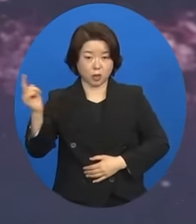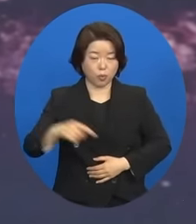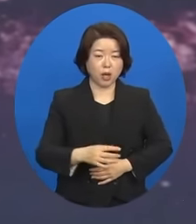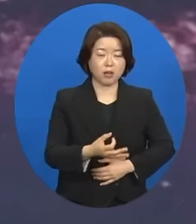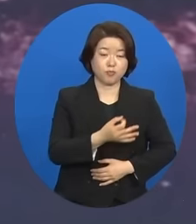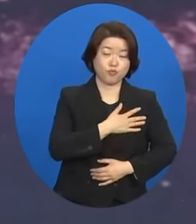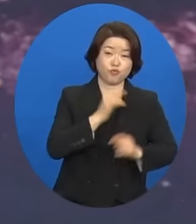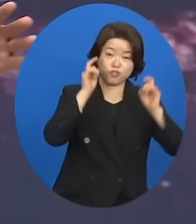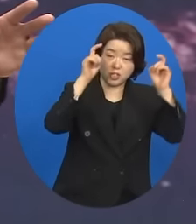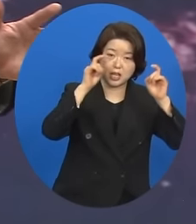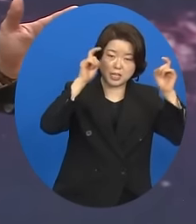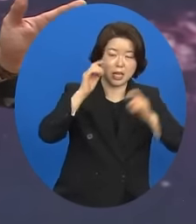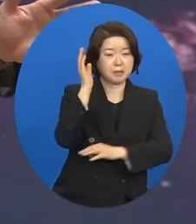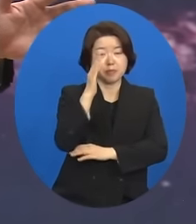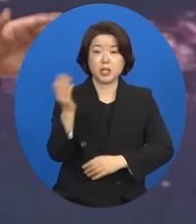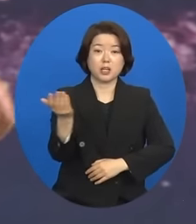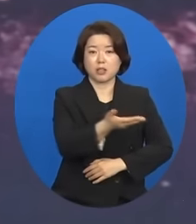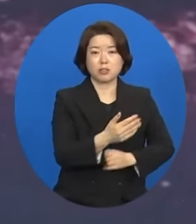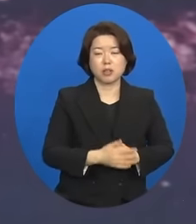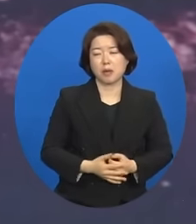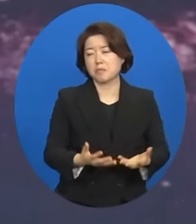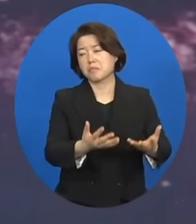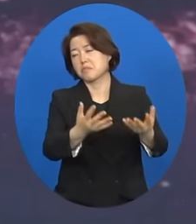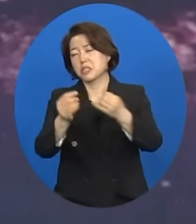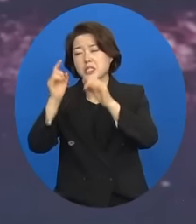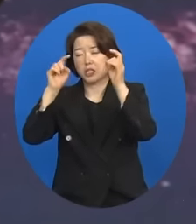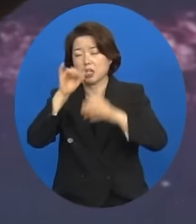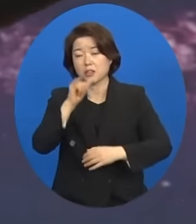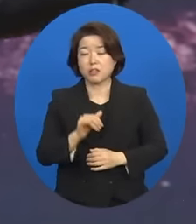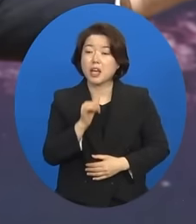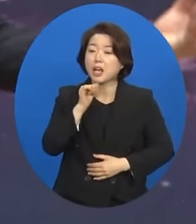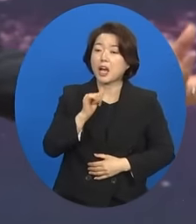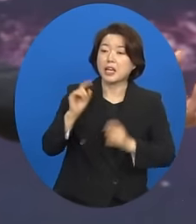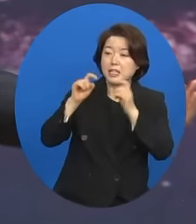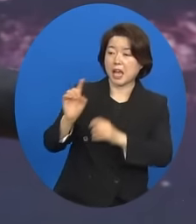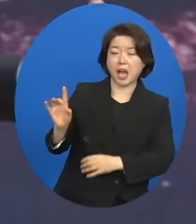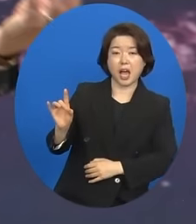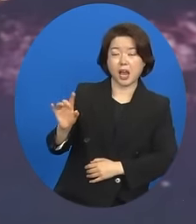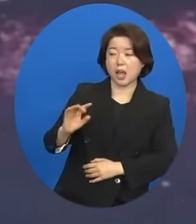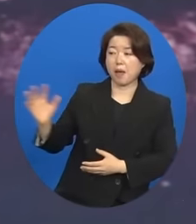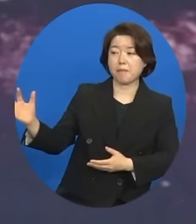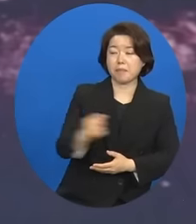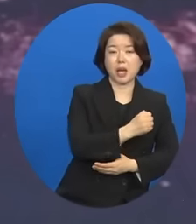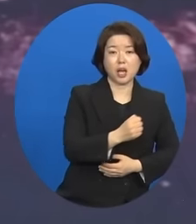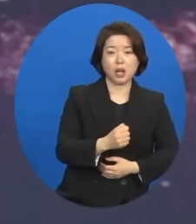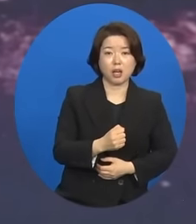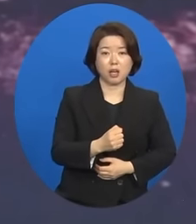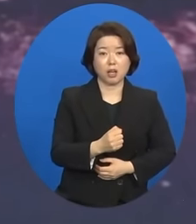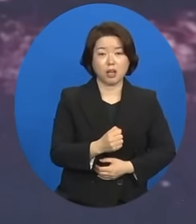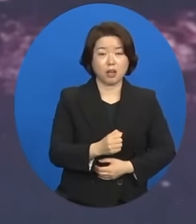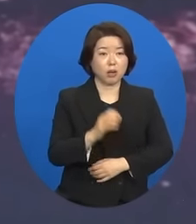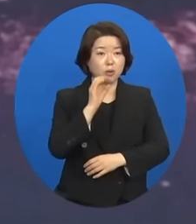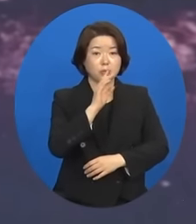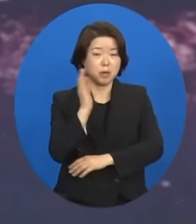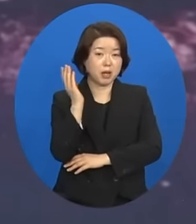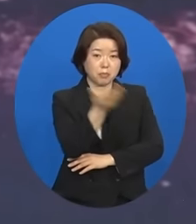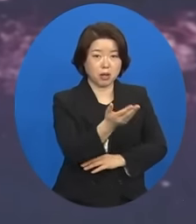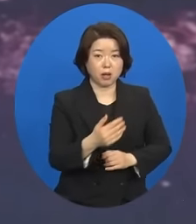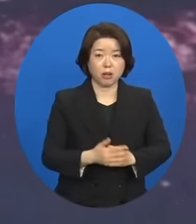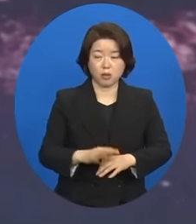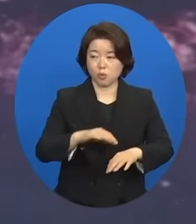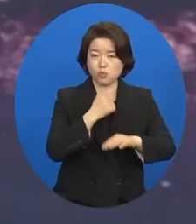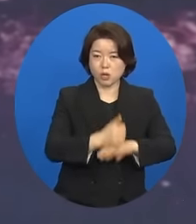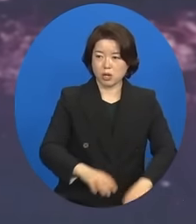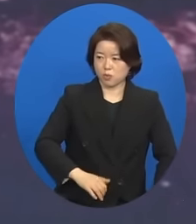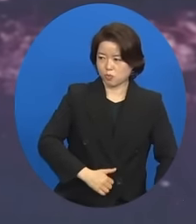했어요 많 양이 많은 부자가 있는데 가난한 자의 양을 취해가 가져갔다이 얘기를 하는 거예 그니까 왕이 어떻게 합니까